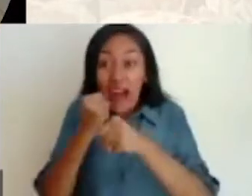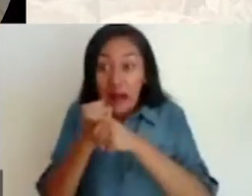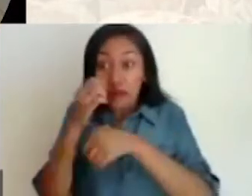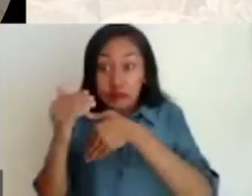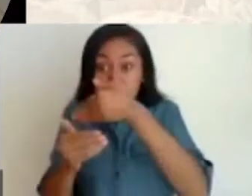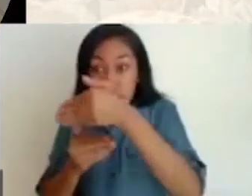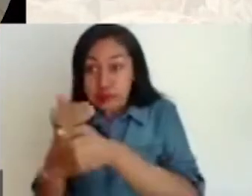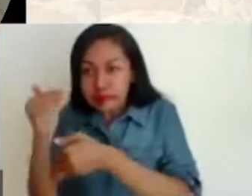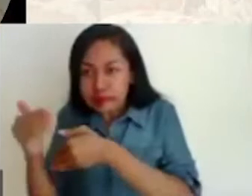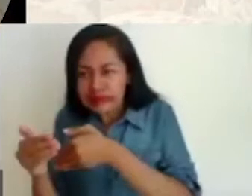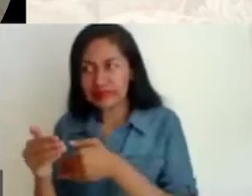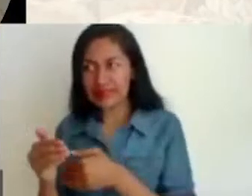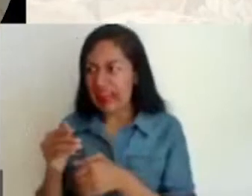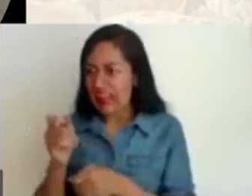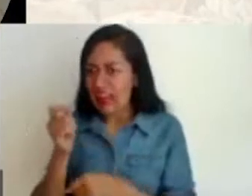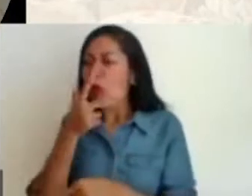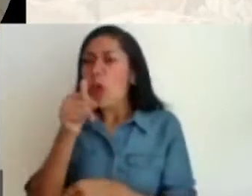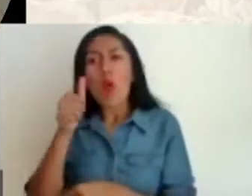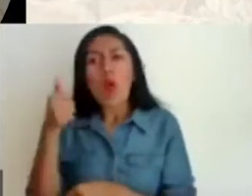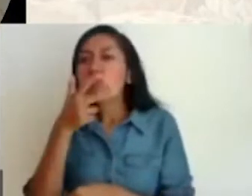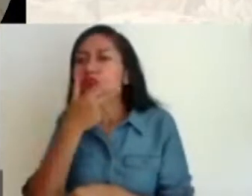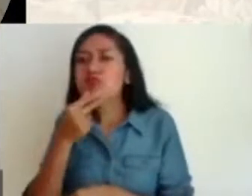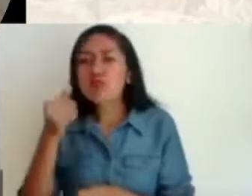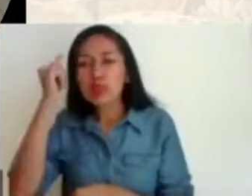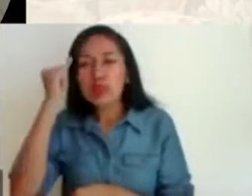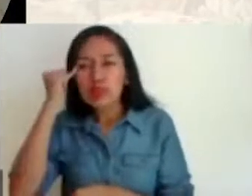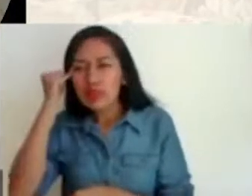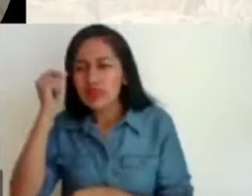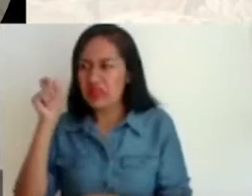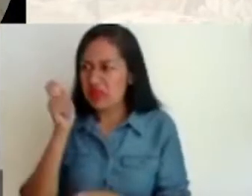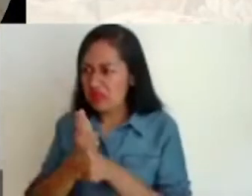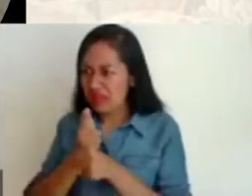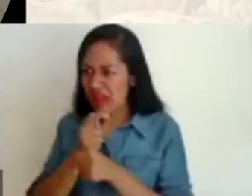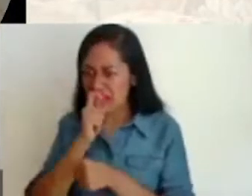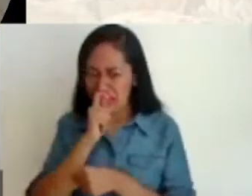peste, que es la pulga de la rata, que